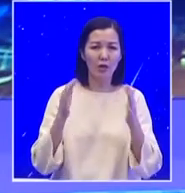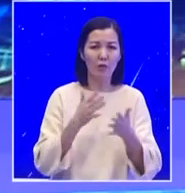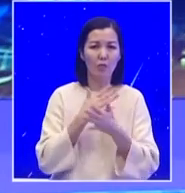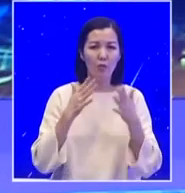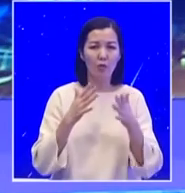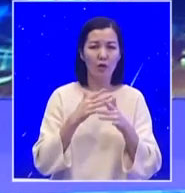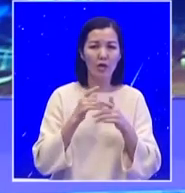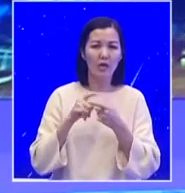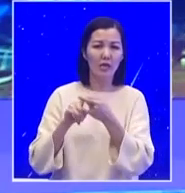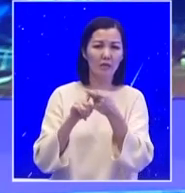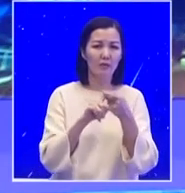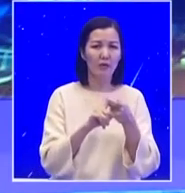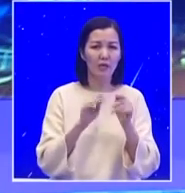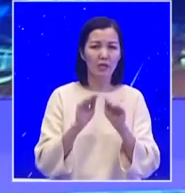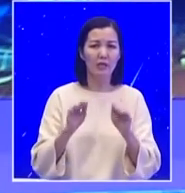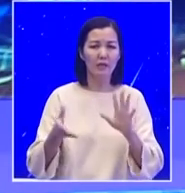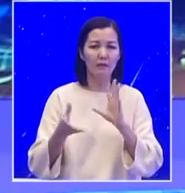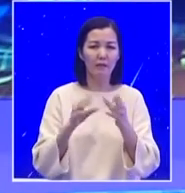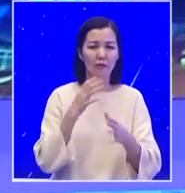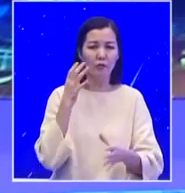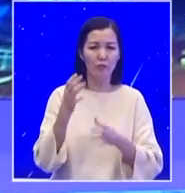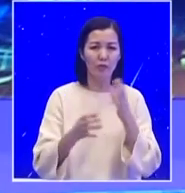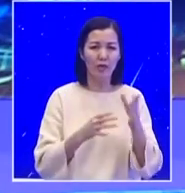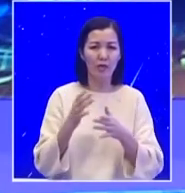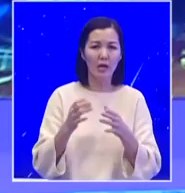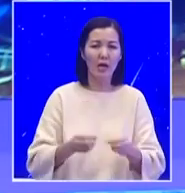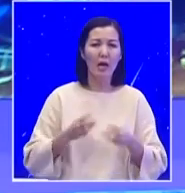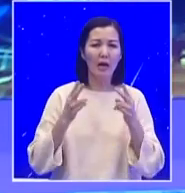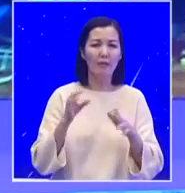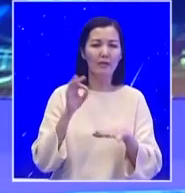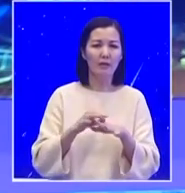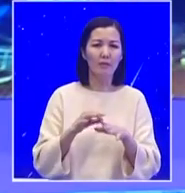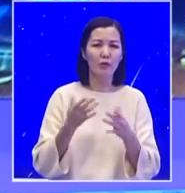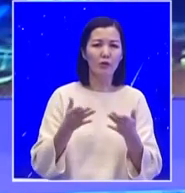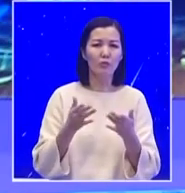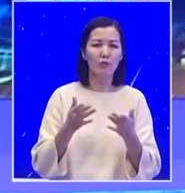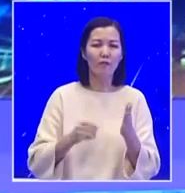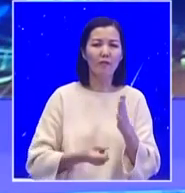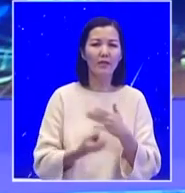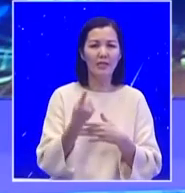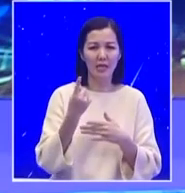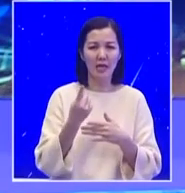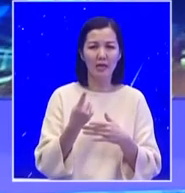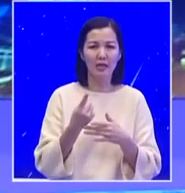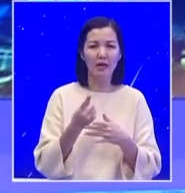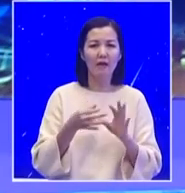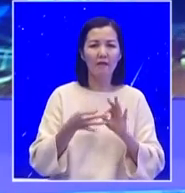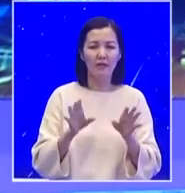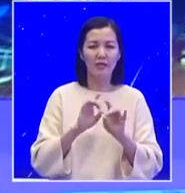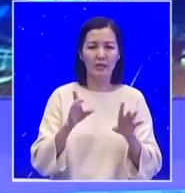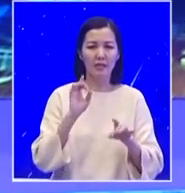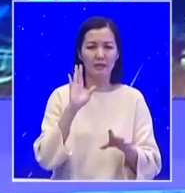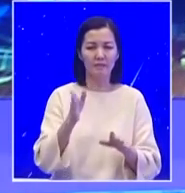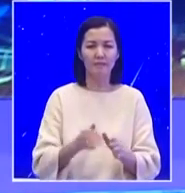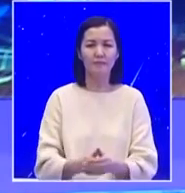более распространенным среди детей во всем мире. Чем опасно заболевание и почему оно возникает, попыталась выяснить